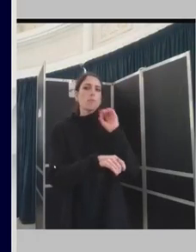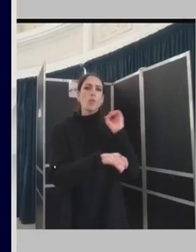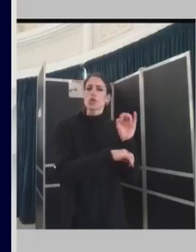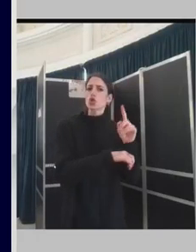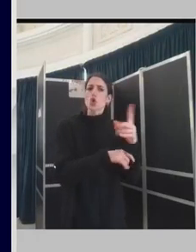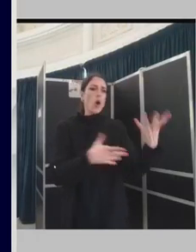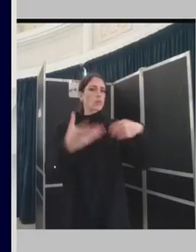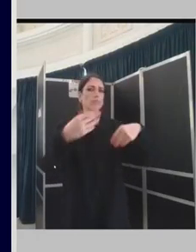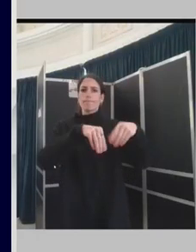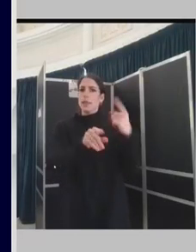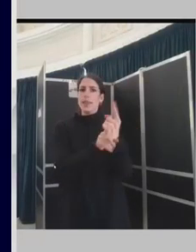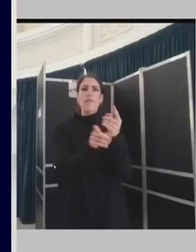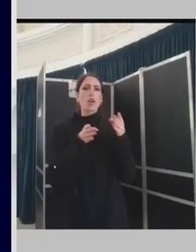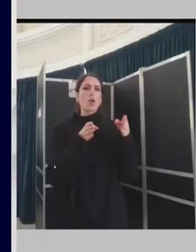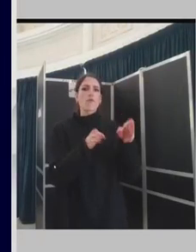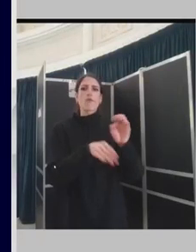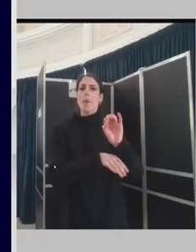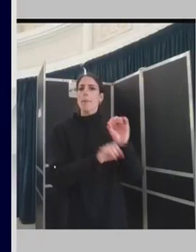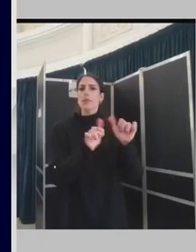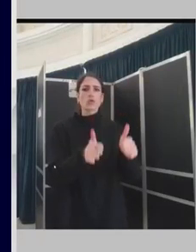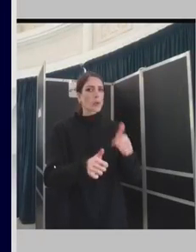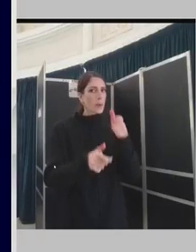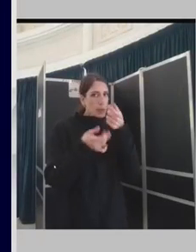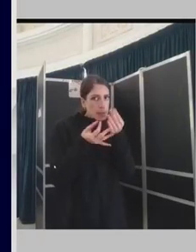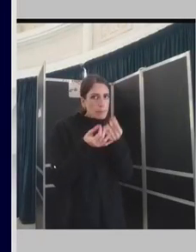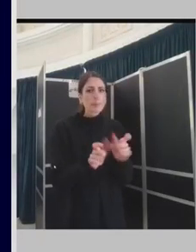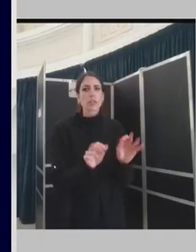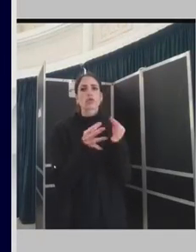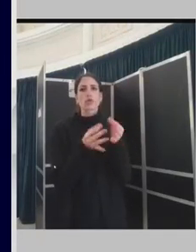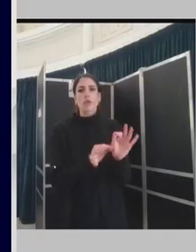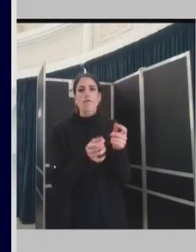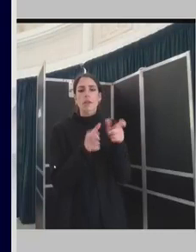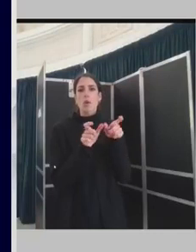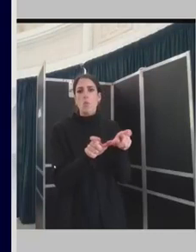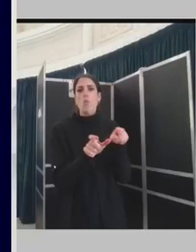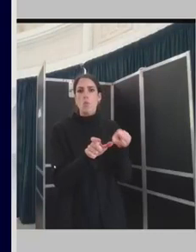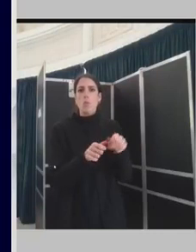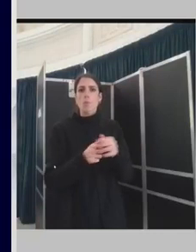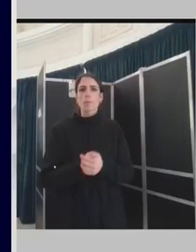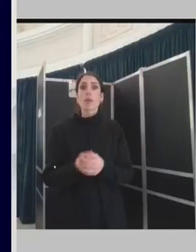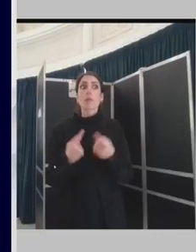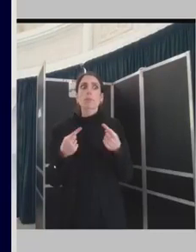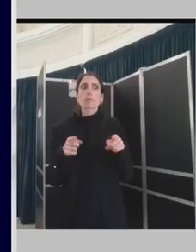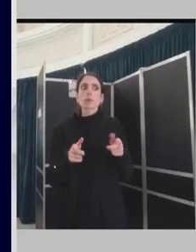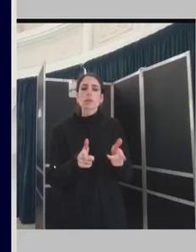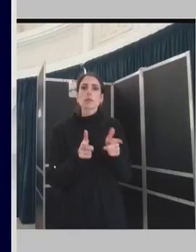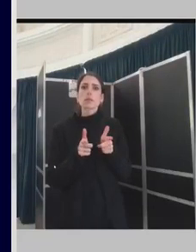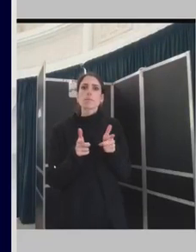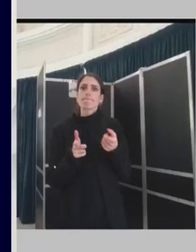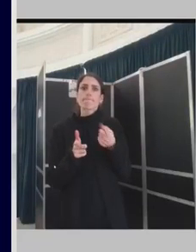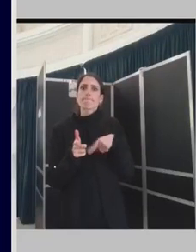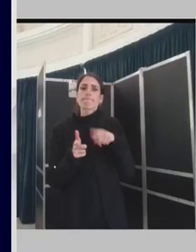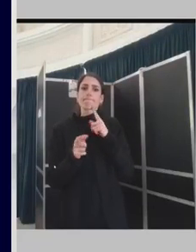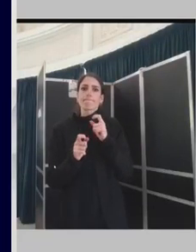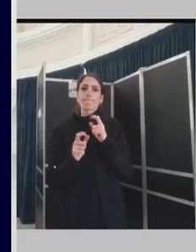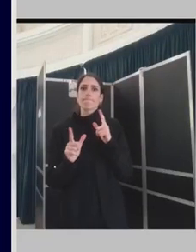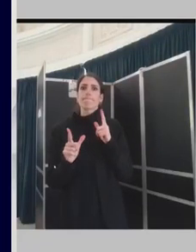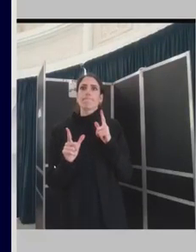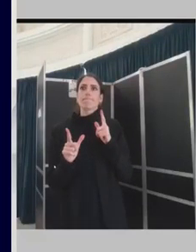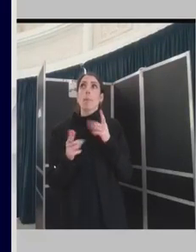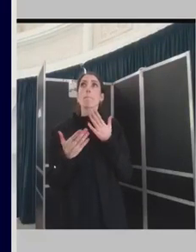il fatto che purtroppo per intervenire e formare le persone è sempre necessario